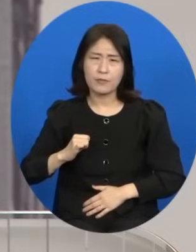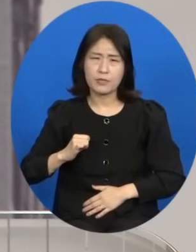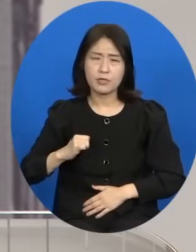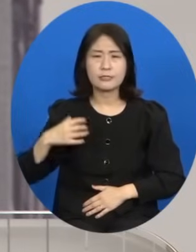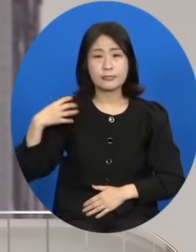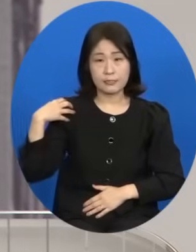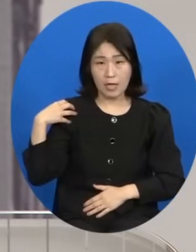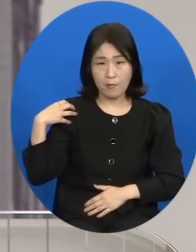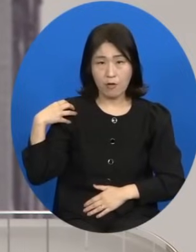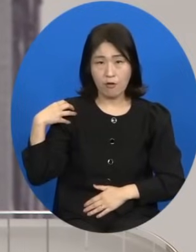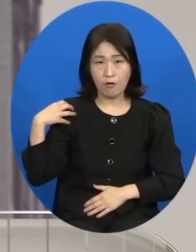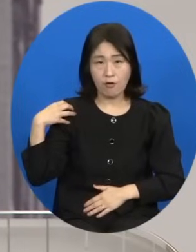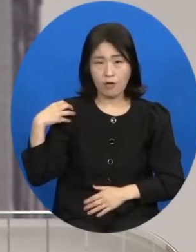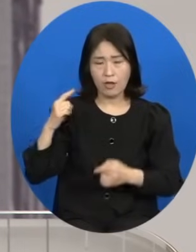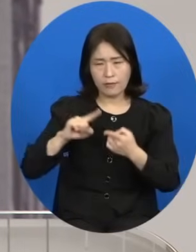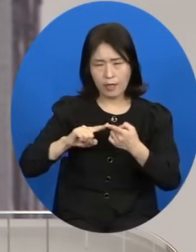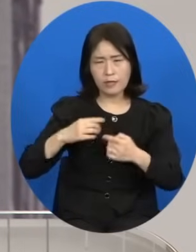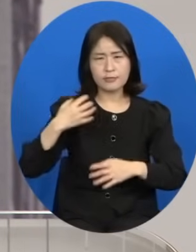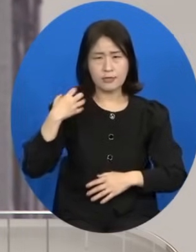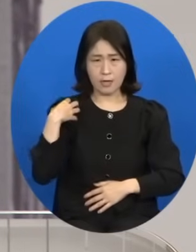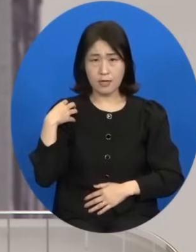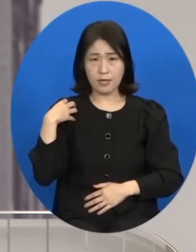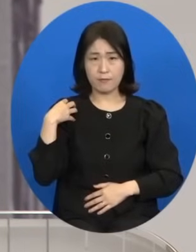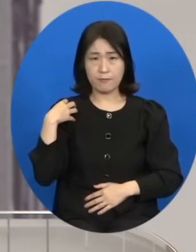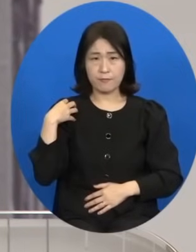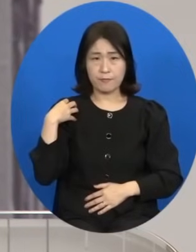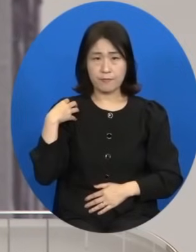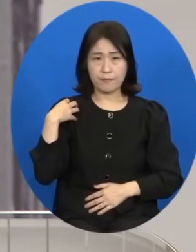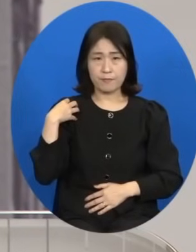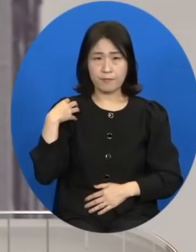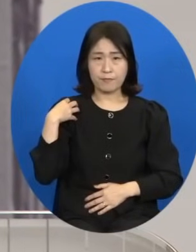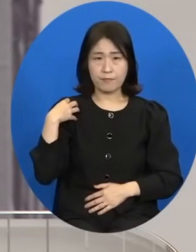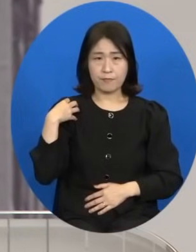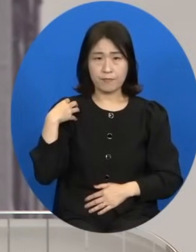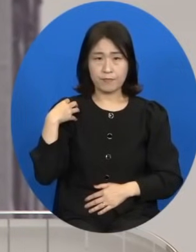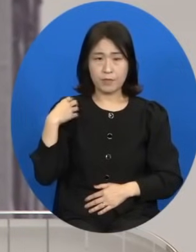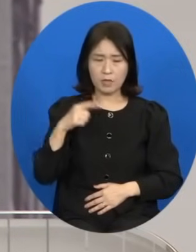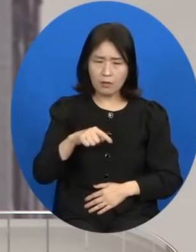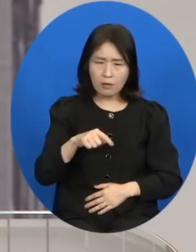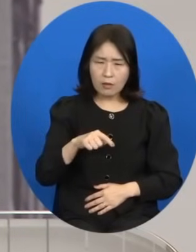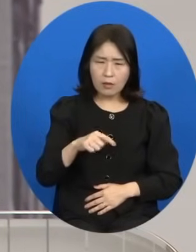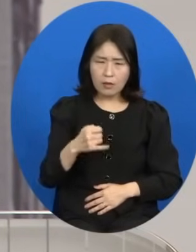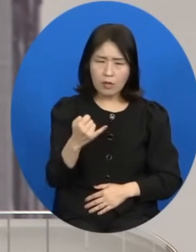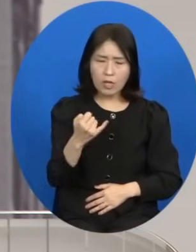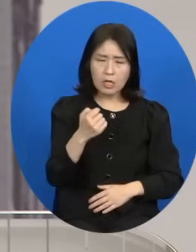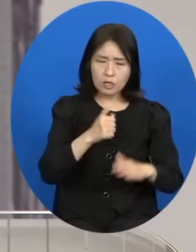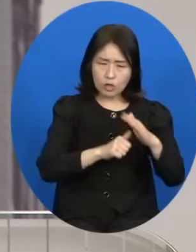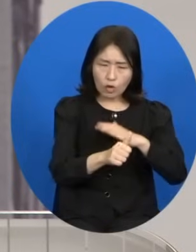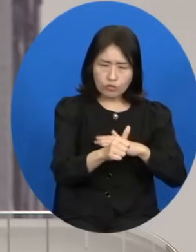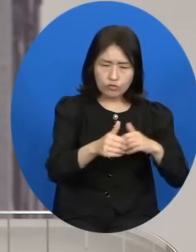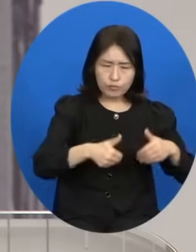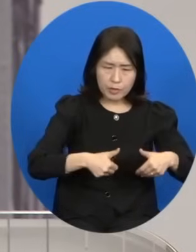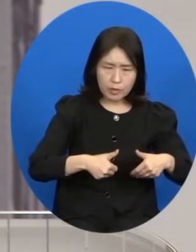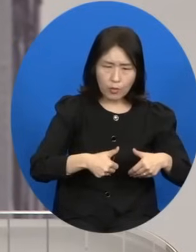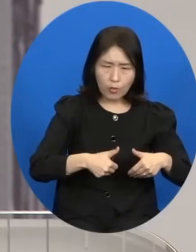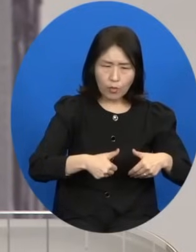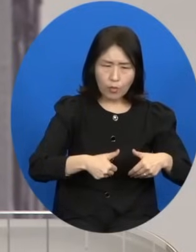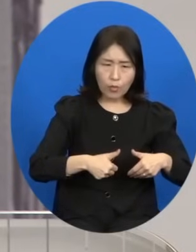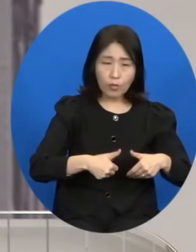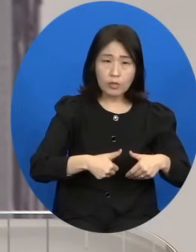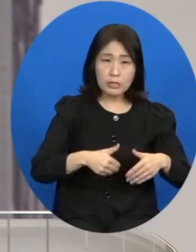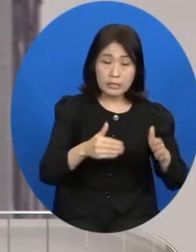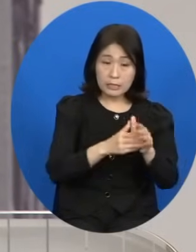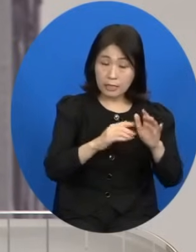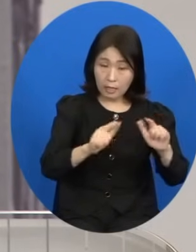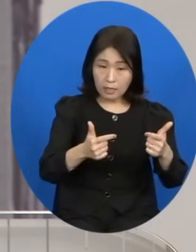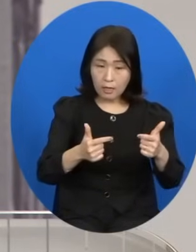사명에 대한 책임감이 덕목은이 마라톤만 필요한 것이 아니라 사실 우리 그리스도인들에게 필요한